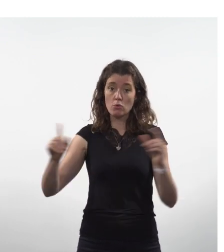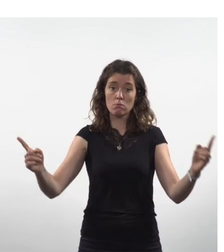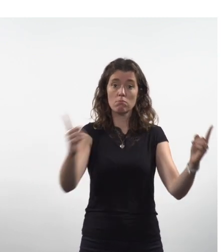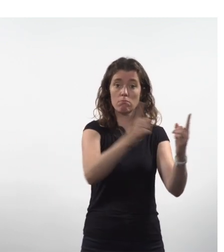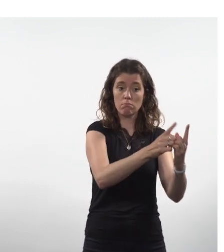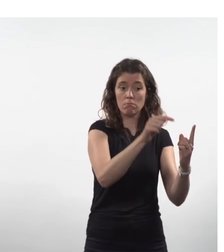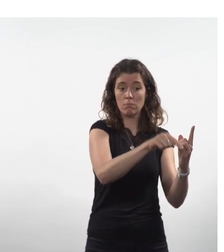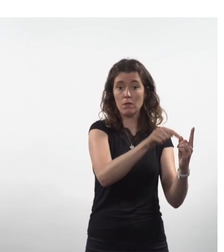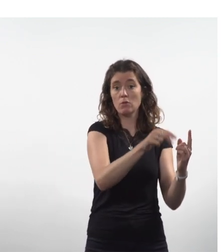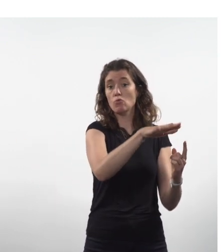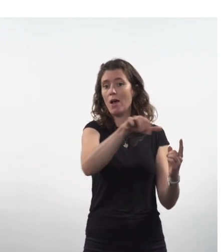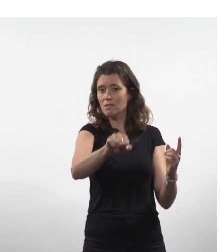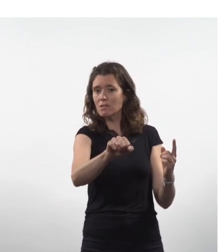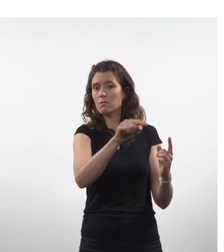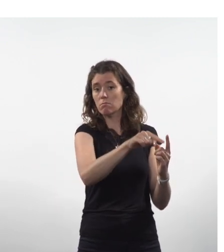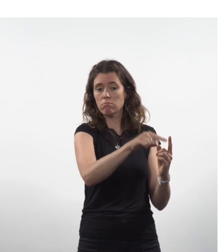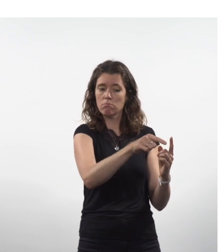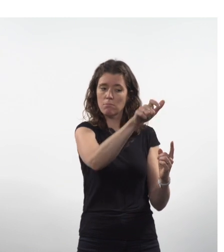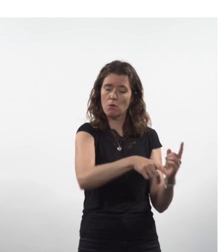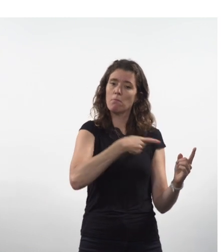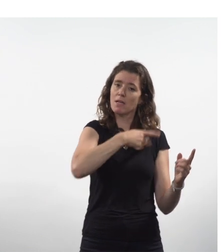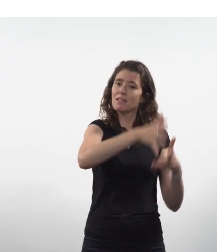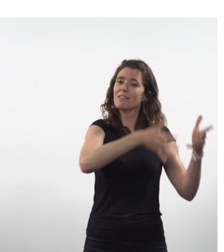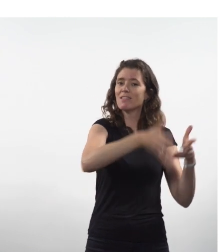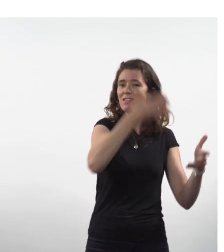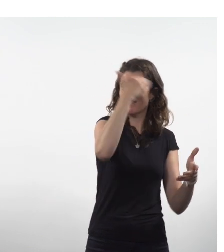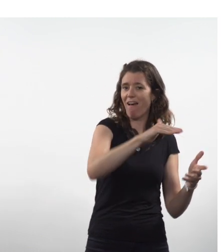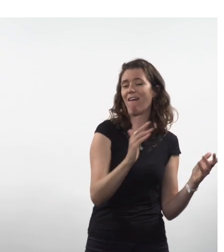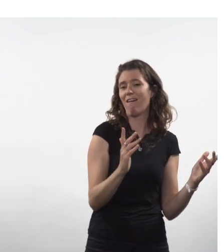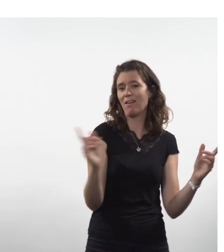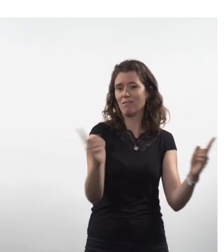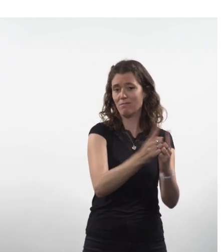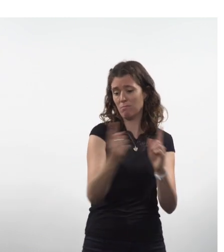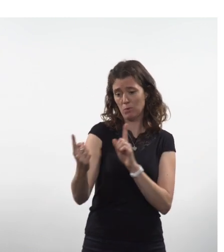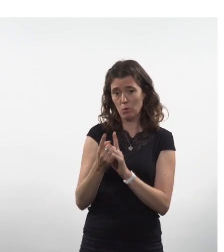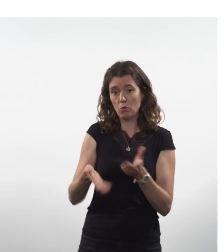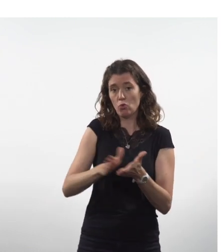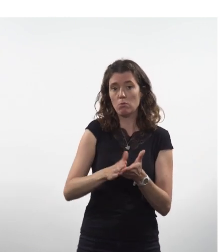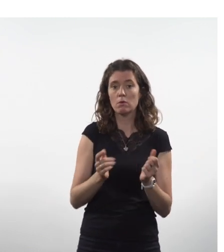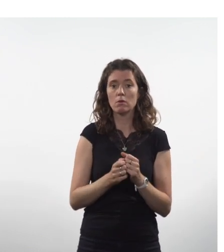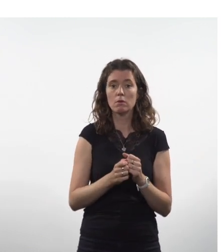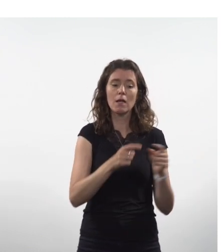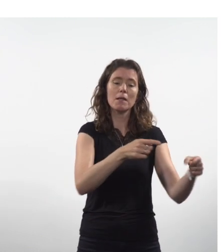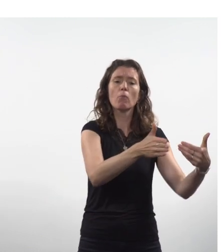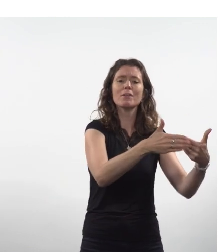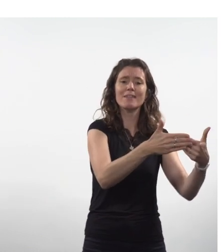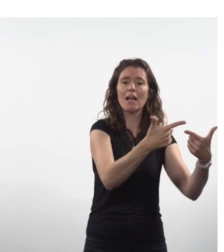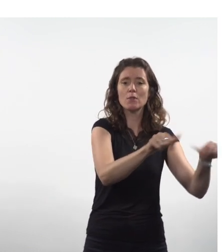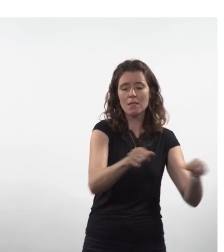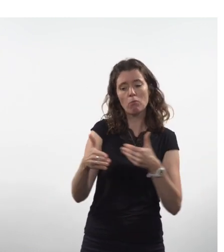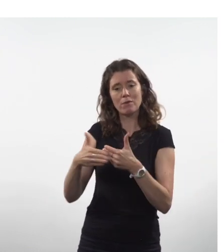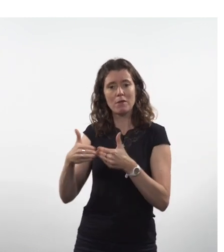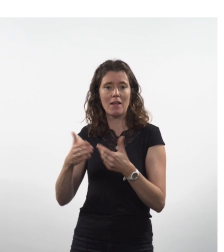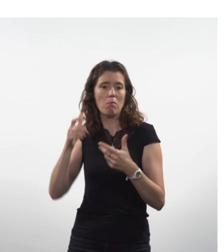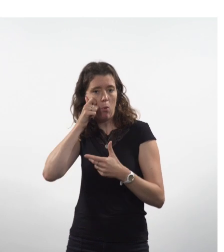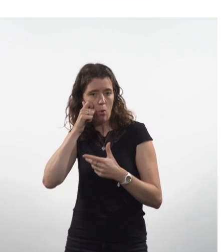collaboration avec le médecin traitant, avec un médecin qui reçoit en langue des signes, ce qu'on appelle une proximité linguistique, et les deux travaillent en